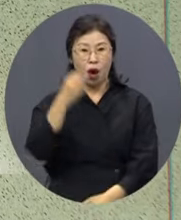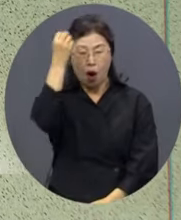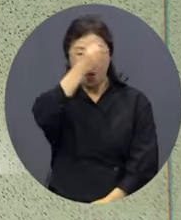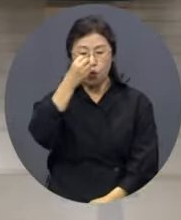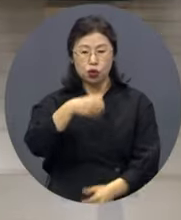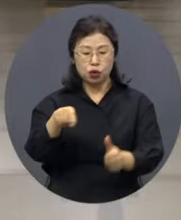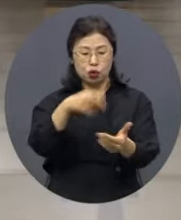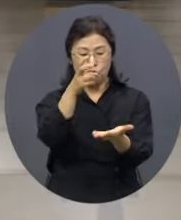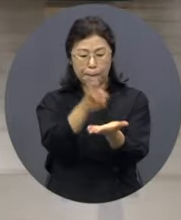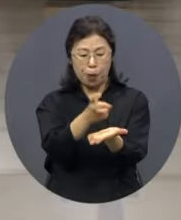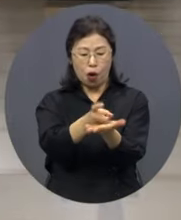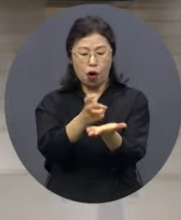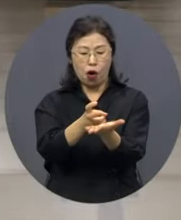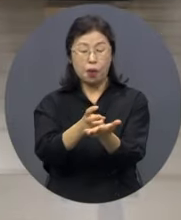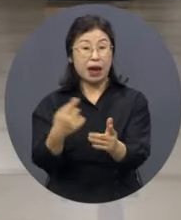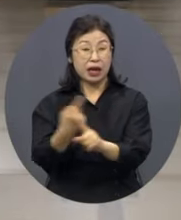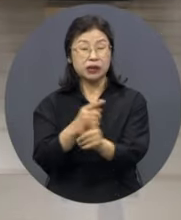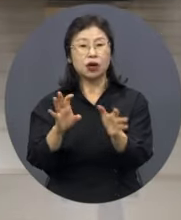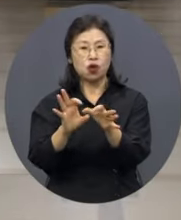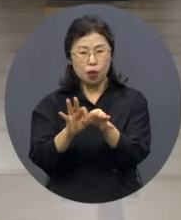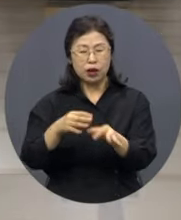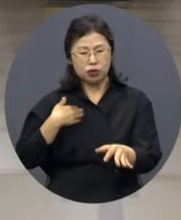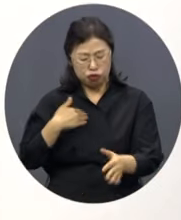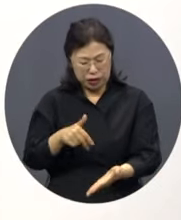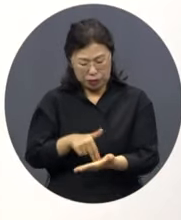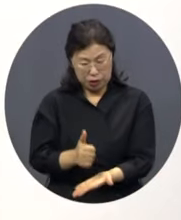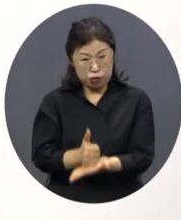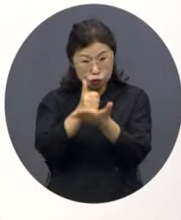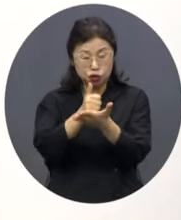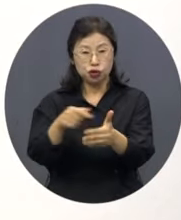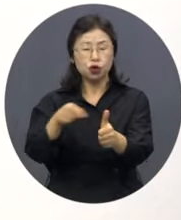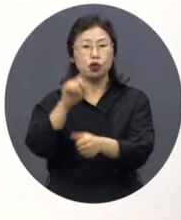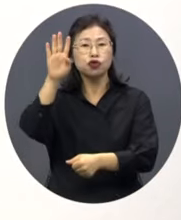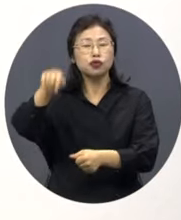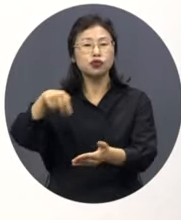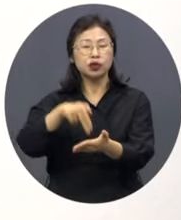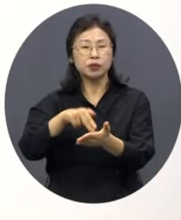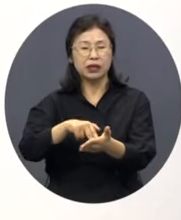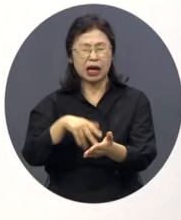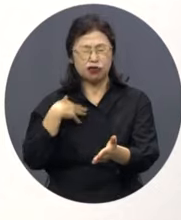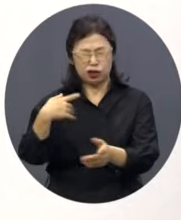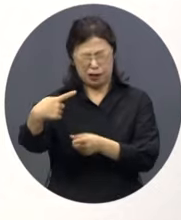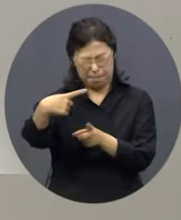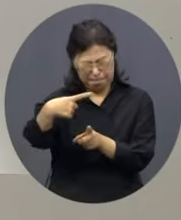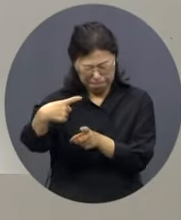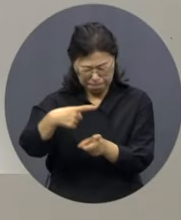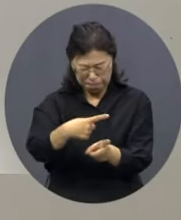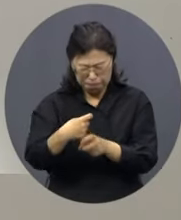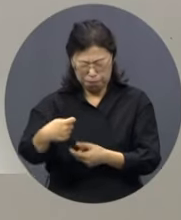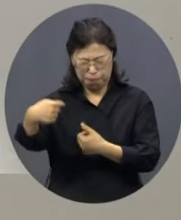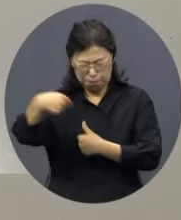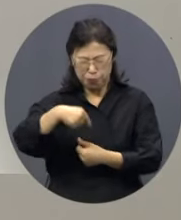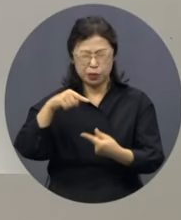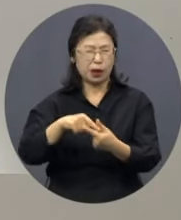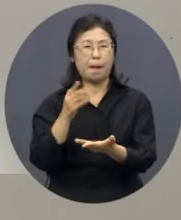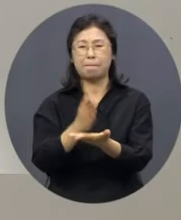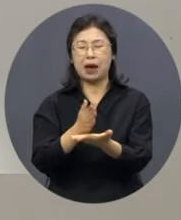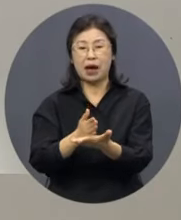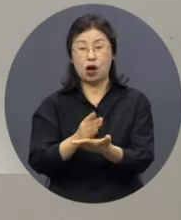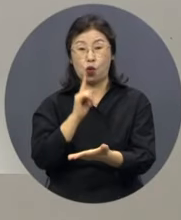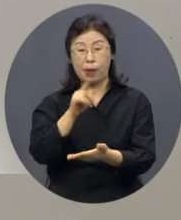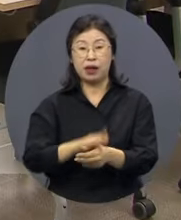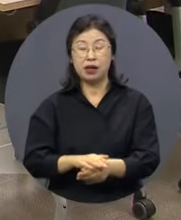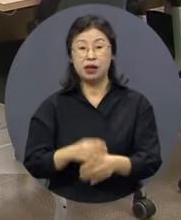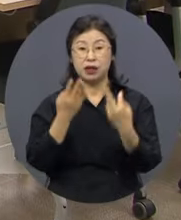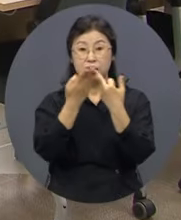보장된 학식 계정 심의권을 존중하라 교육부는 행정적 보복을 멈추라고 촉구했 김일환